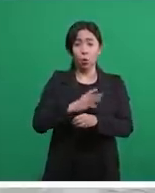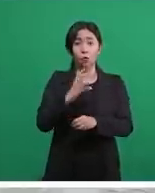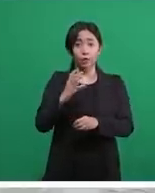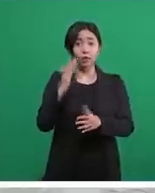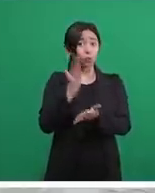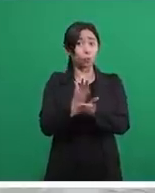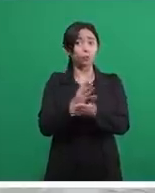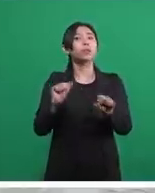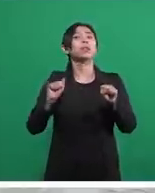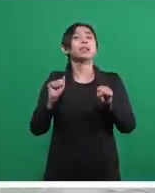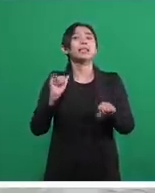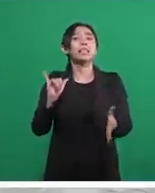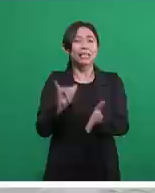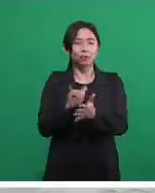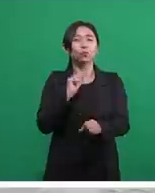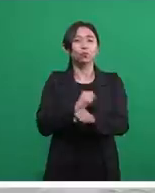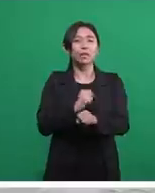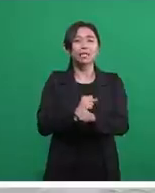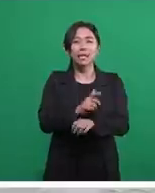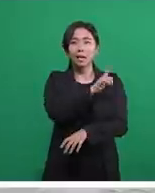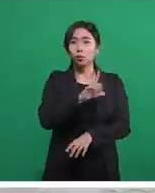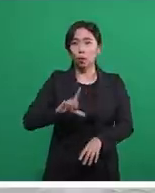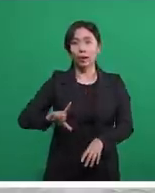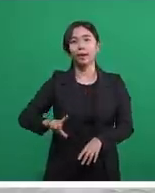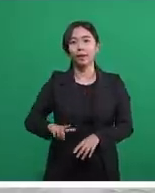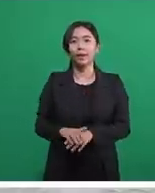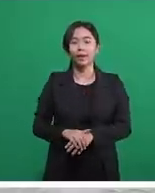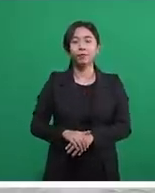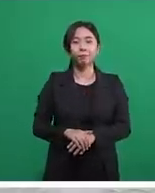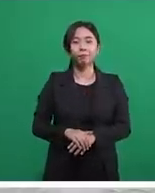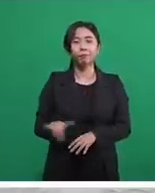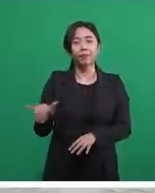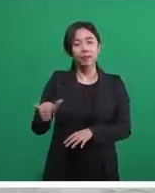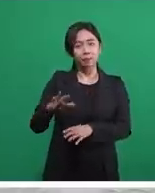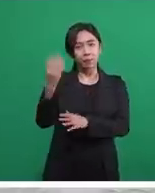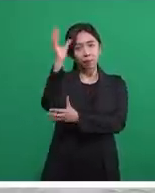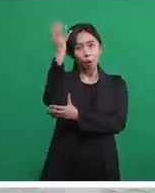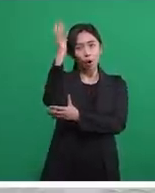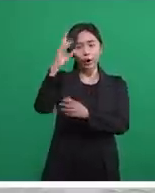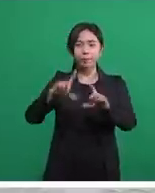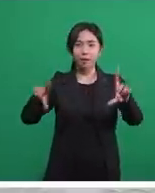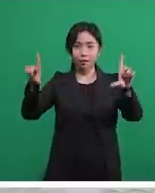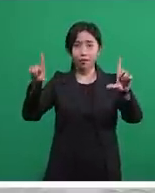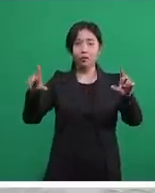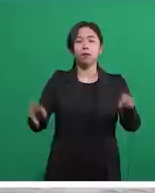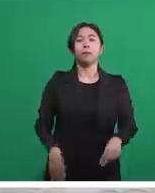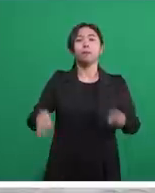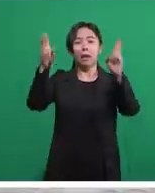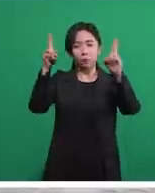seperti menumbuhkan benih menjadi tanaman yang subur dan pohon yang rindang. Manusia cuma